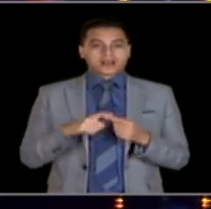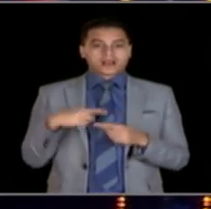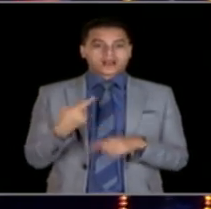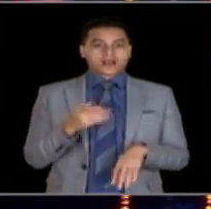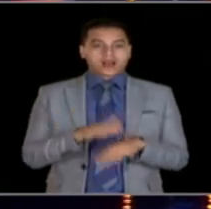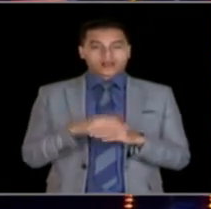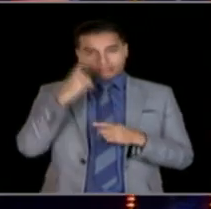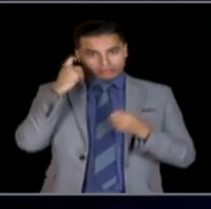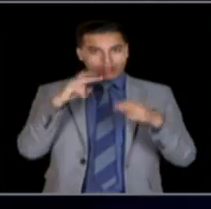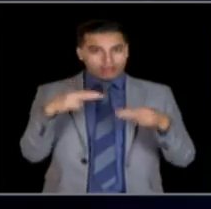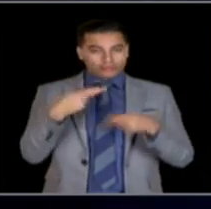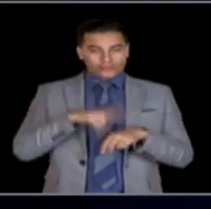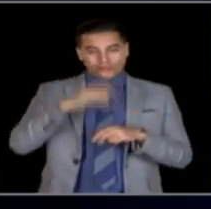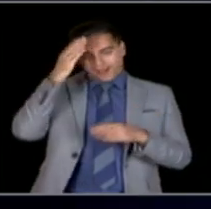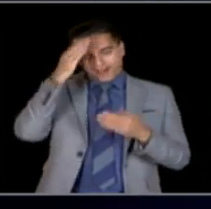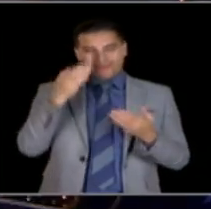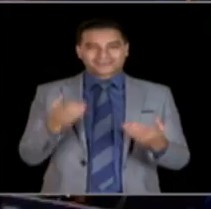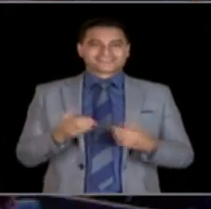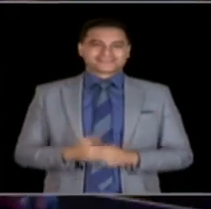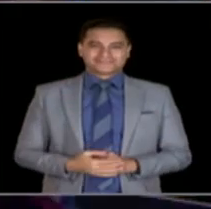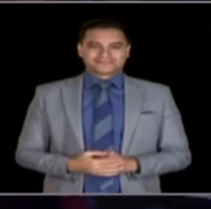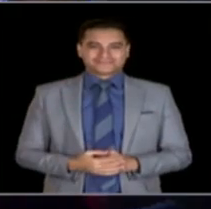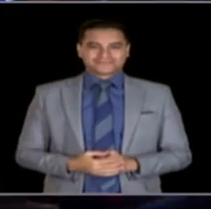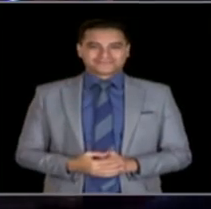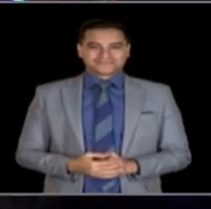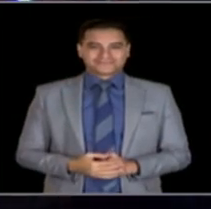مع فقرة تحت الضغط والعباقرة.